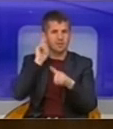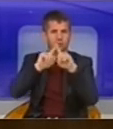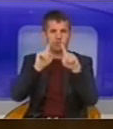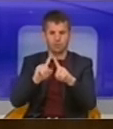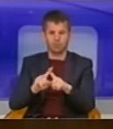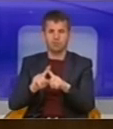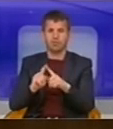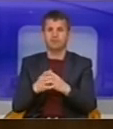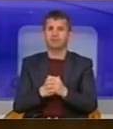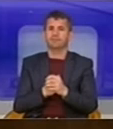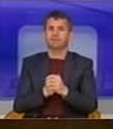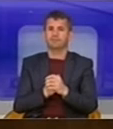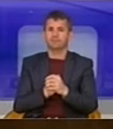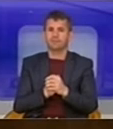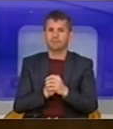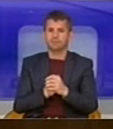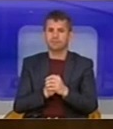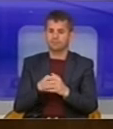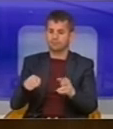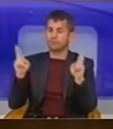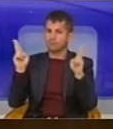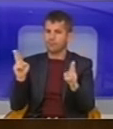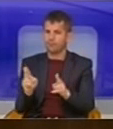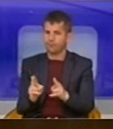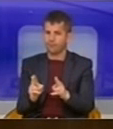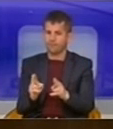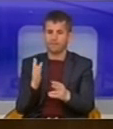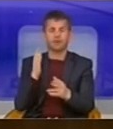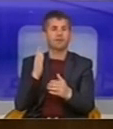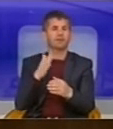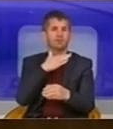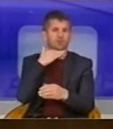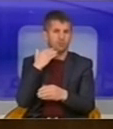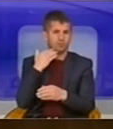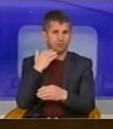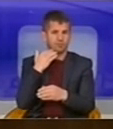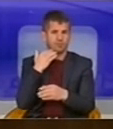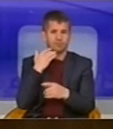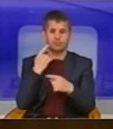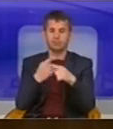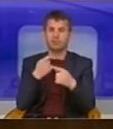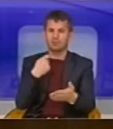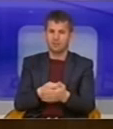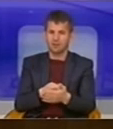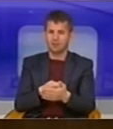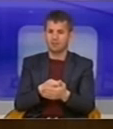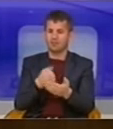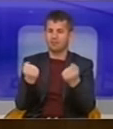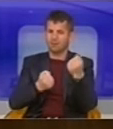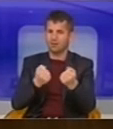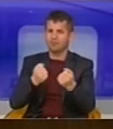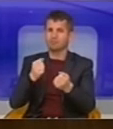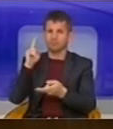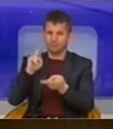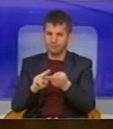rast. Pra, janë shkurtuar në një masë jashtëzakonisht madhe, blerja veturav, pasaj shpenzimet e